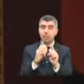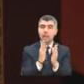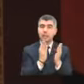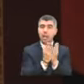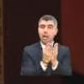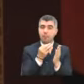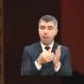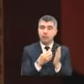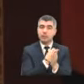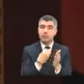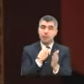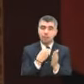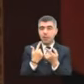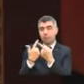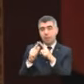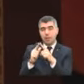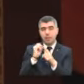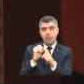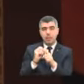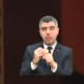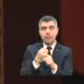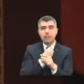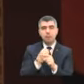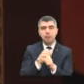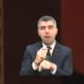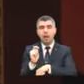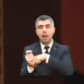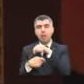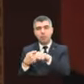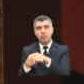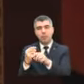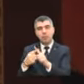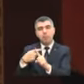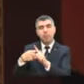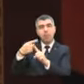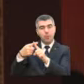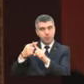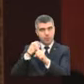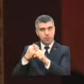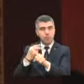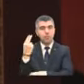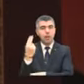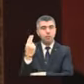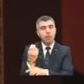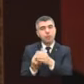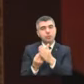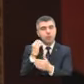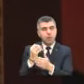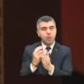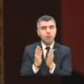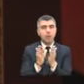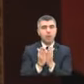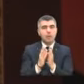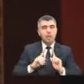خاصة في بعض التخصصات المستحدثة كالصحة الجماعاتية. الرفع من المناصب المفتوحة للمقيمين والتنسيق مع وزارة التربية